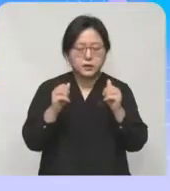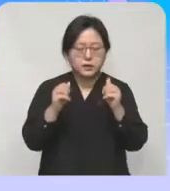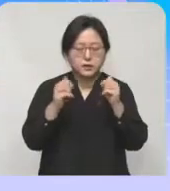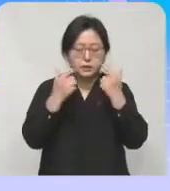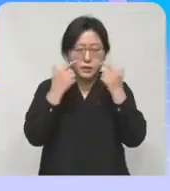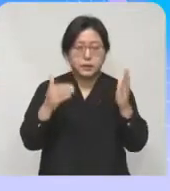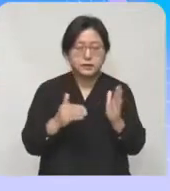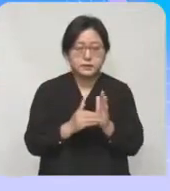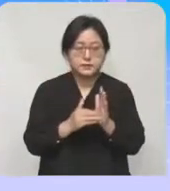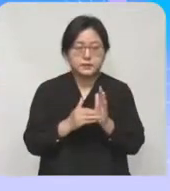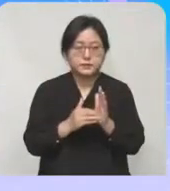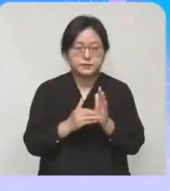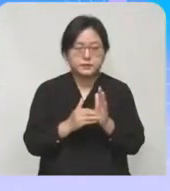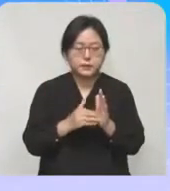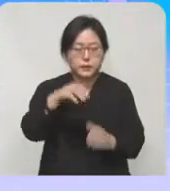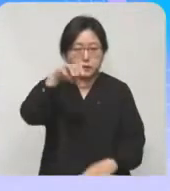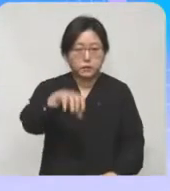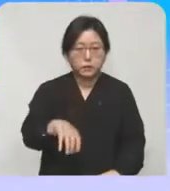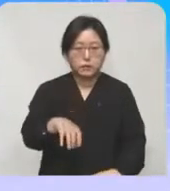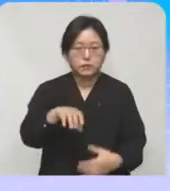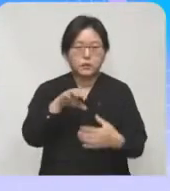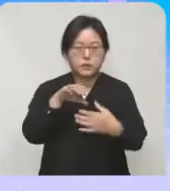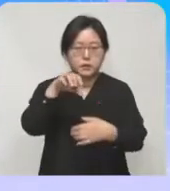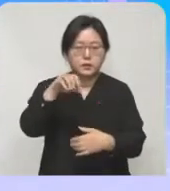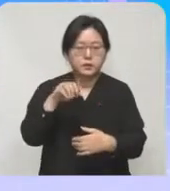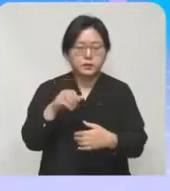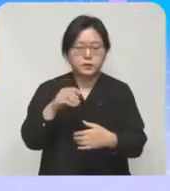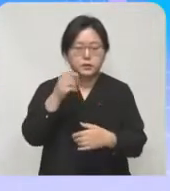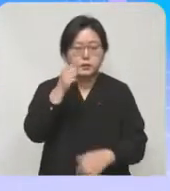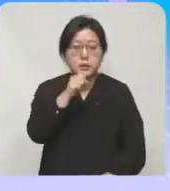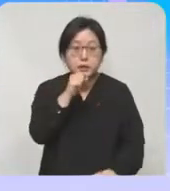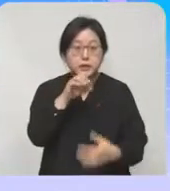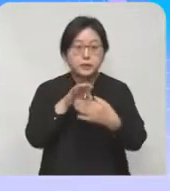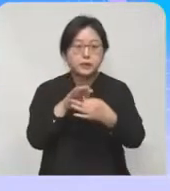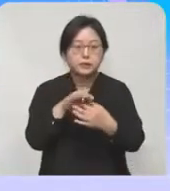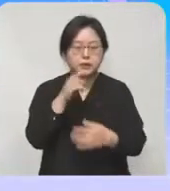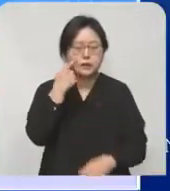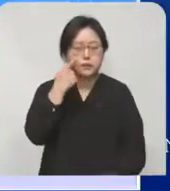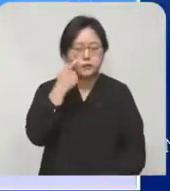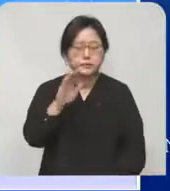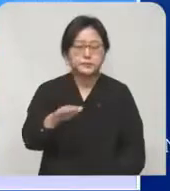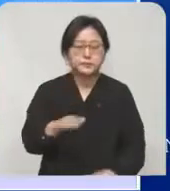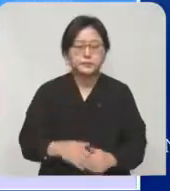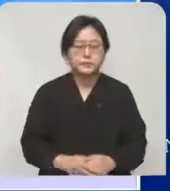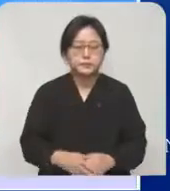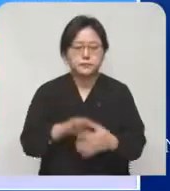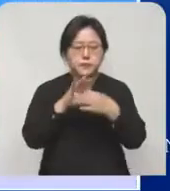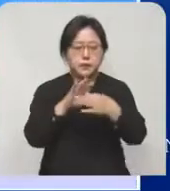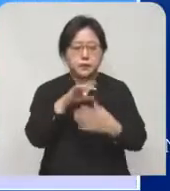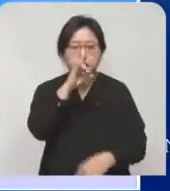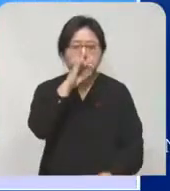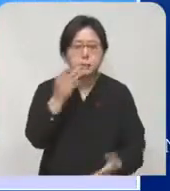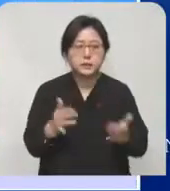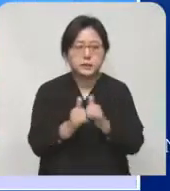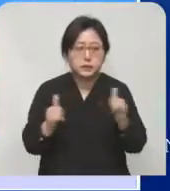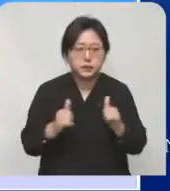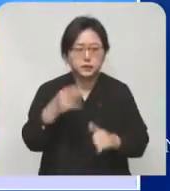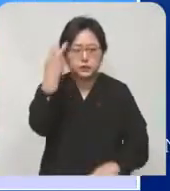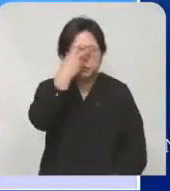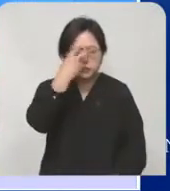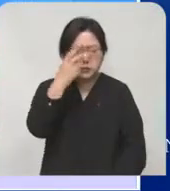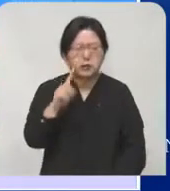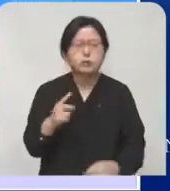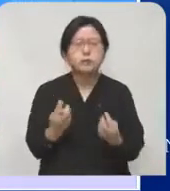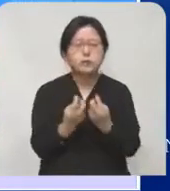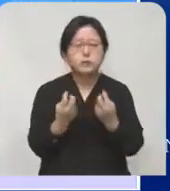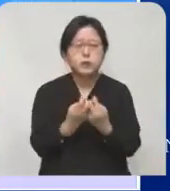확인되었습니다 사고 현장에 나가 있는 취재기자 연결합니다 손주 숙이자 연락이 끊기기 노동자 일단 수색작업 지금